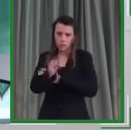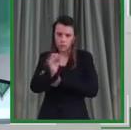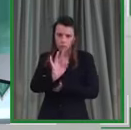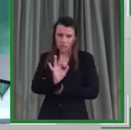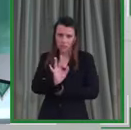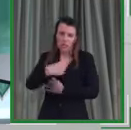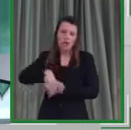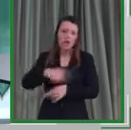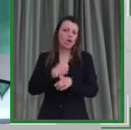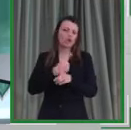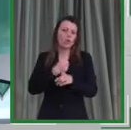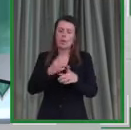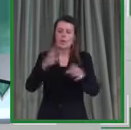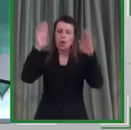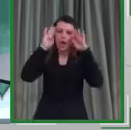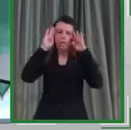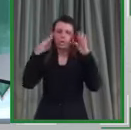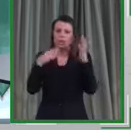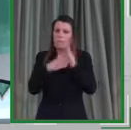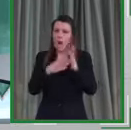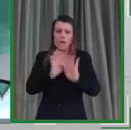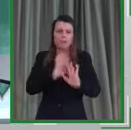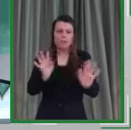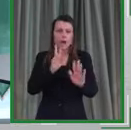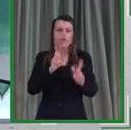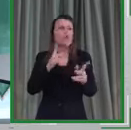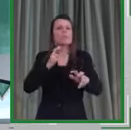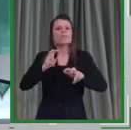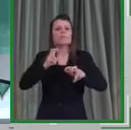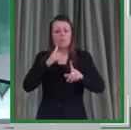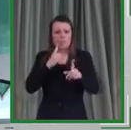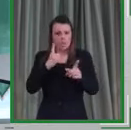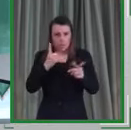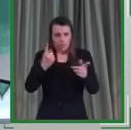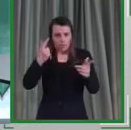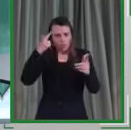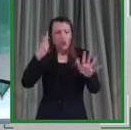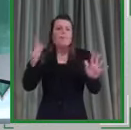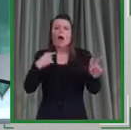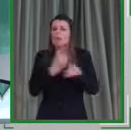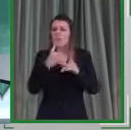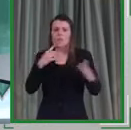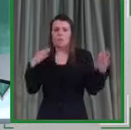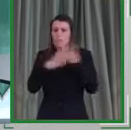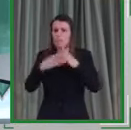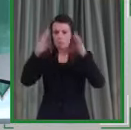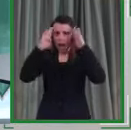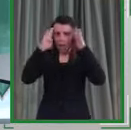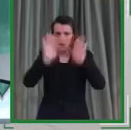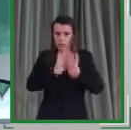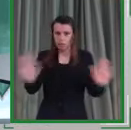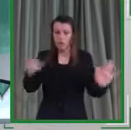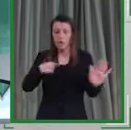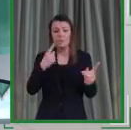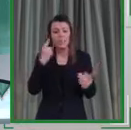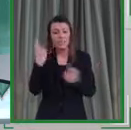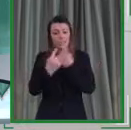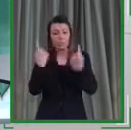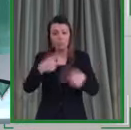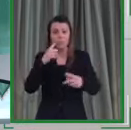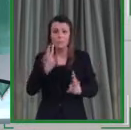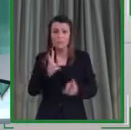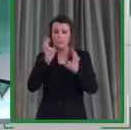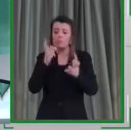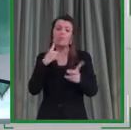di allentare l'attenzione e la tensione colgo questa occasione importante perché noi in queste